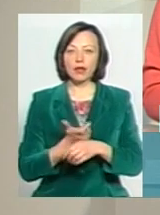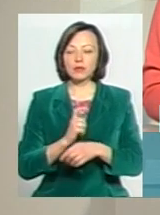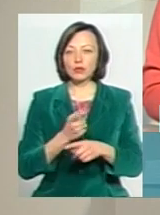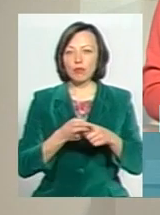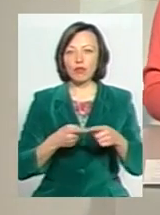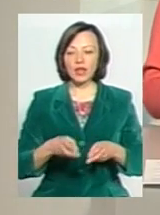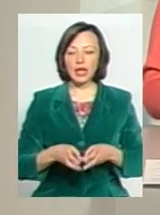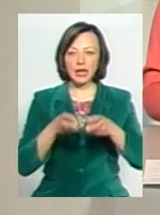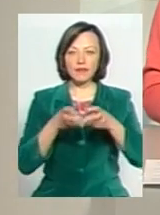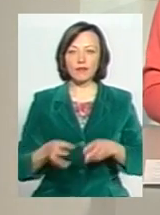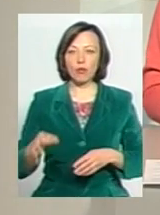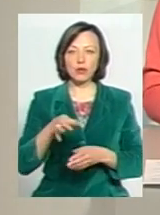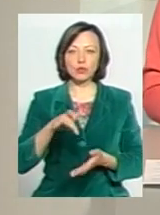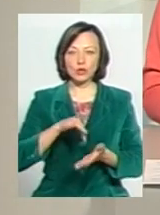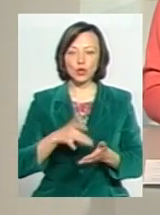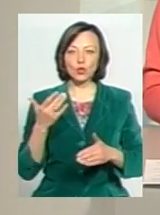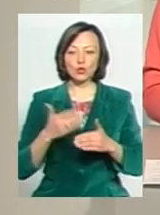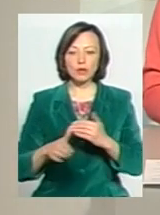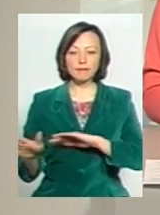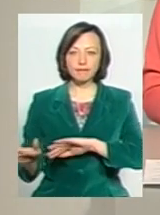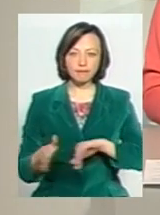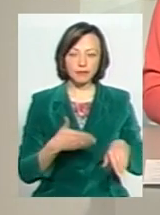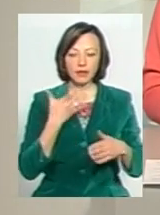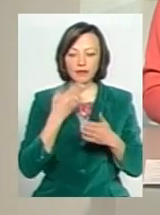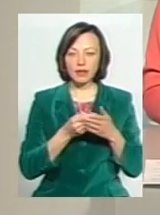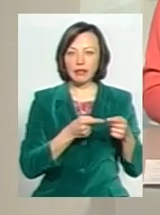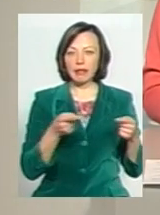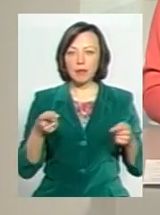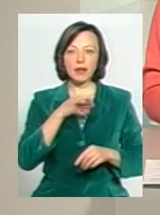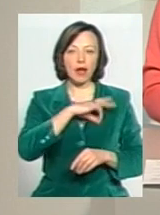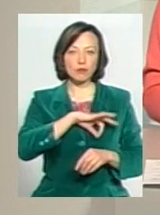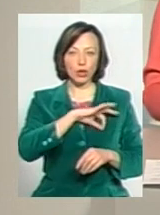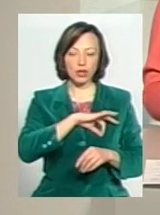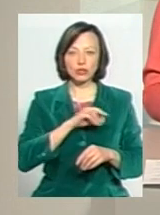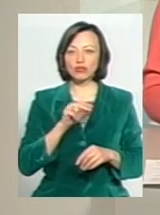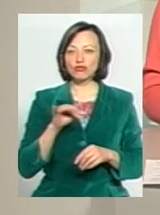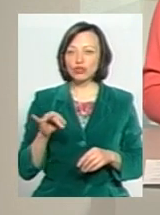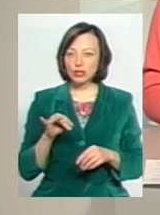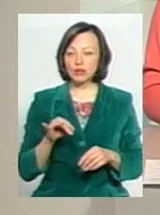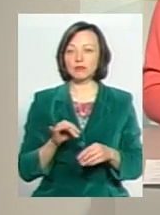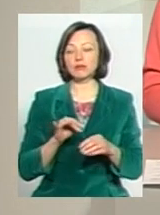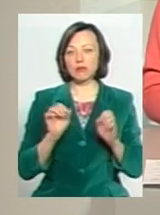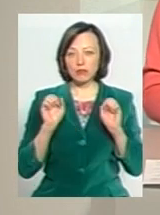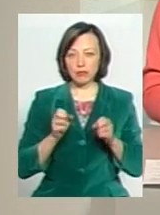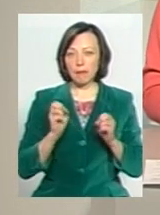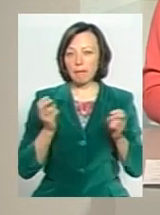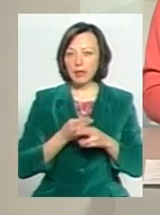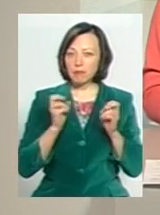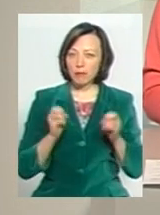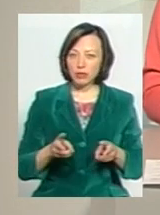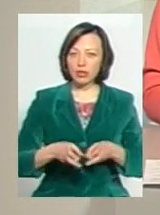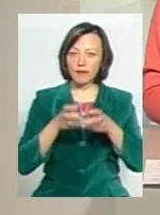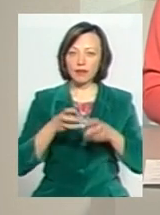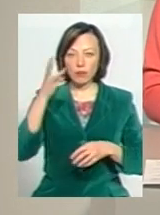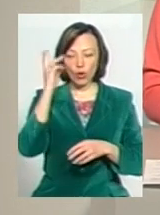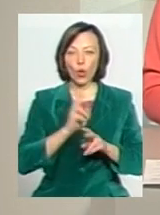половина ліфтів обласного центру вже віджила свій граничний термін експлуатації. Чи безпечні ліфти у Хмельницькому та хто, коли